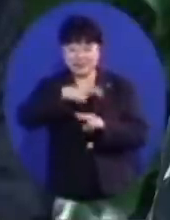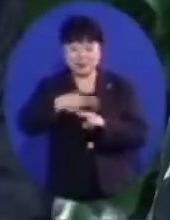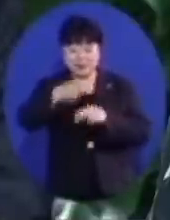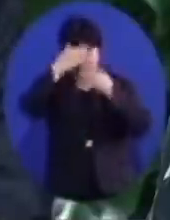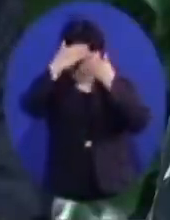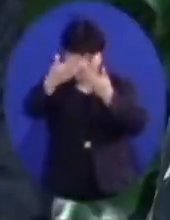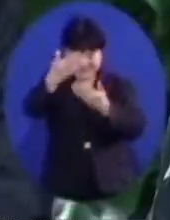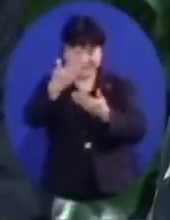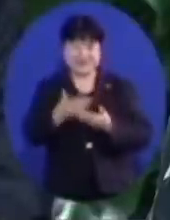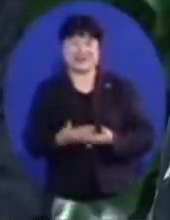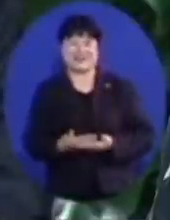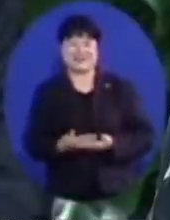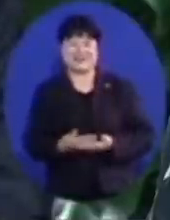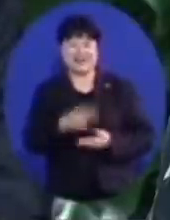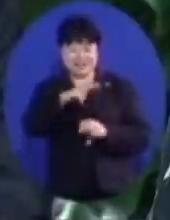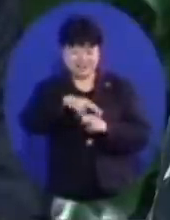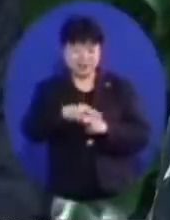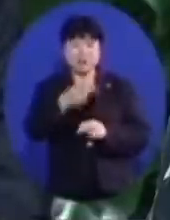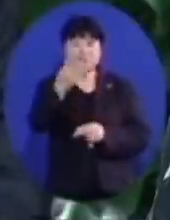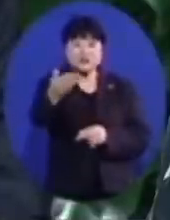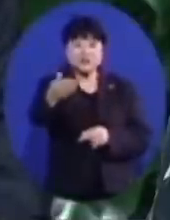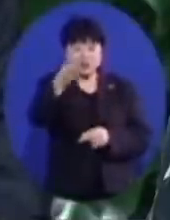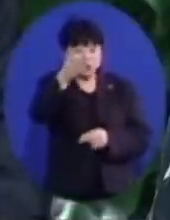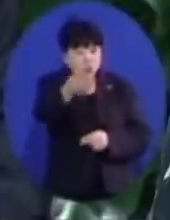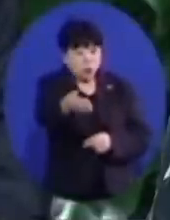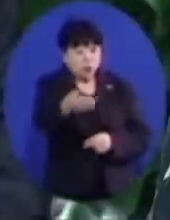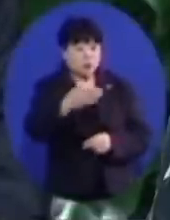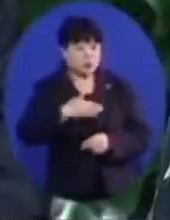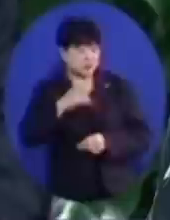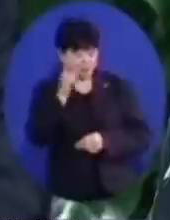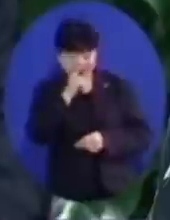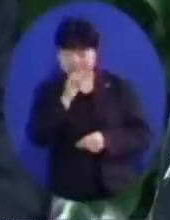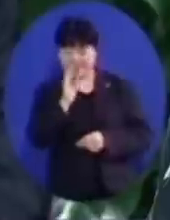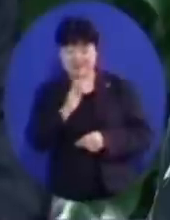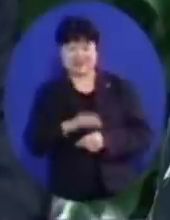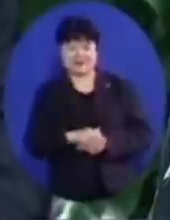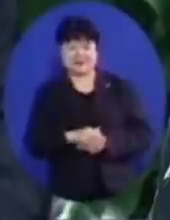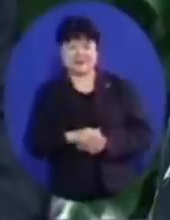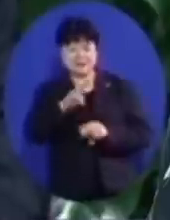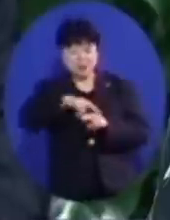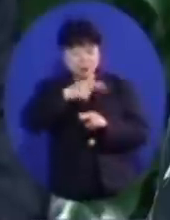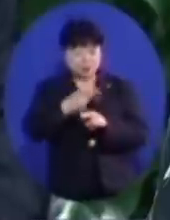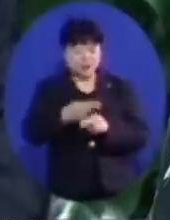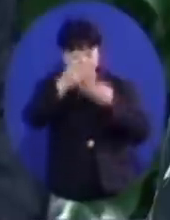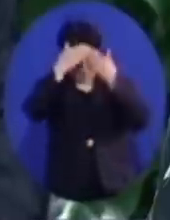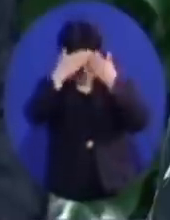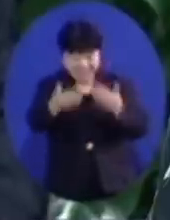내가 선물 갖다 주는데 돈 내놓으면 여러분 그 돈 받겠습니까 선물은